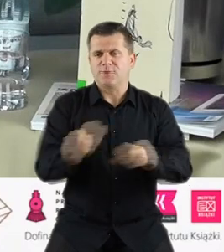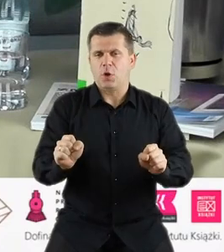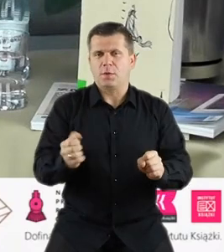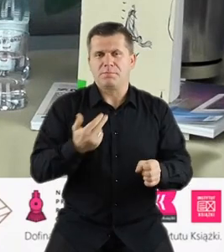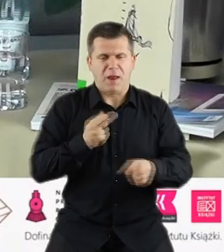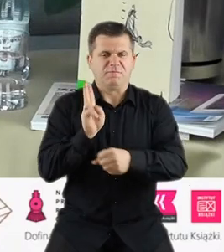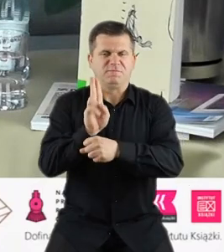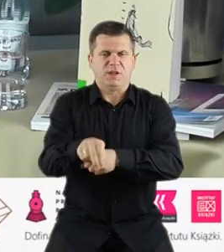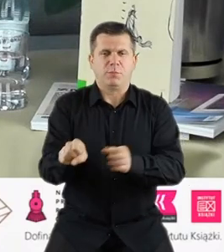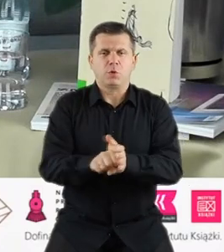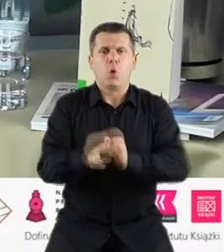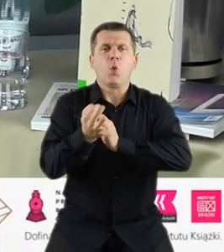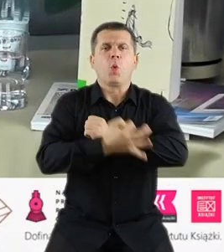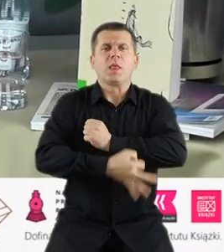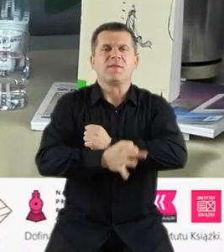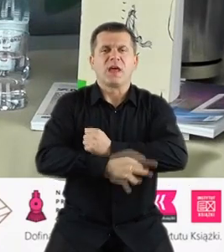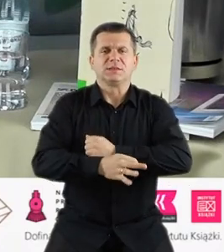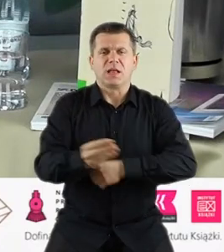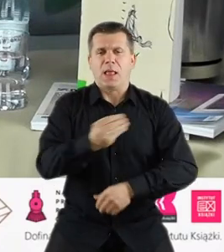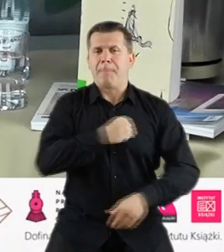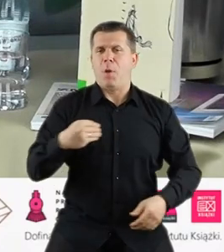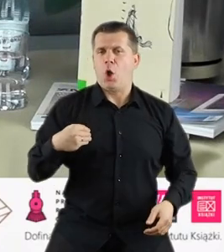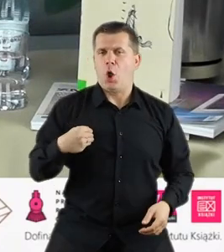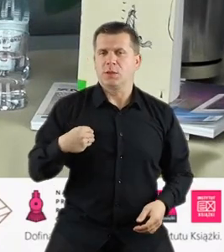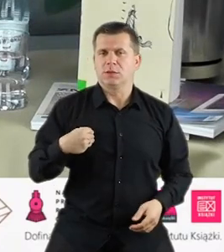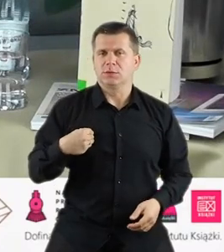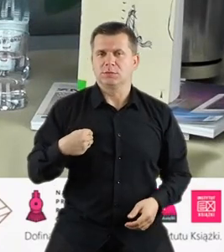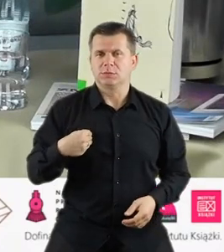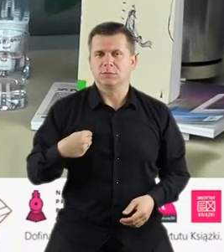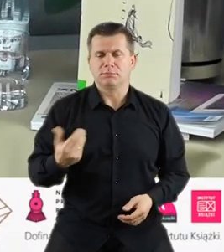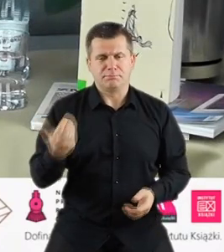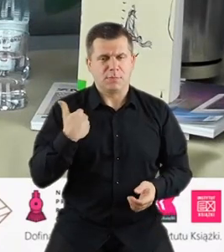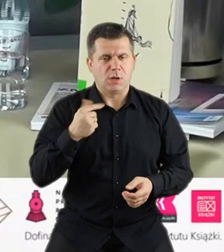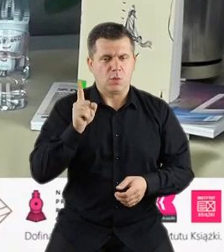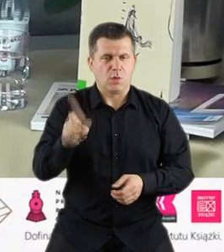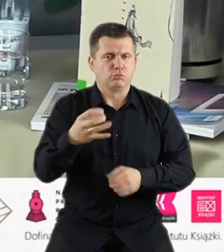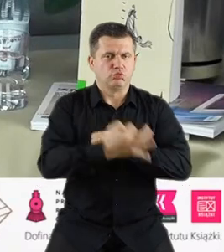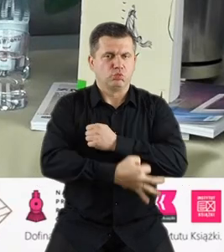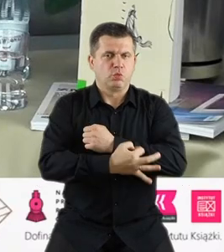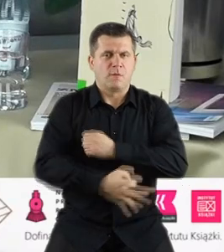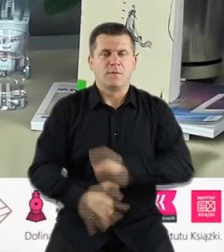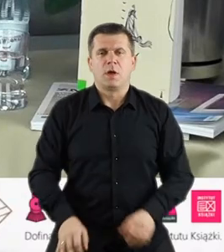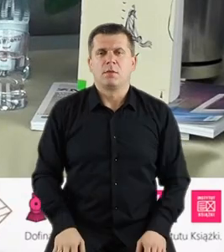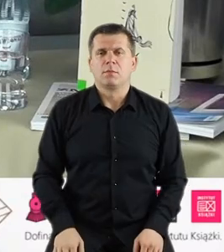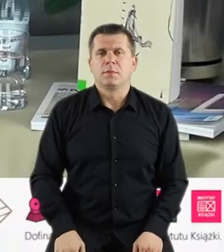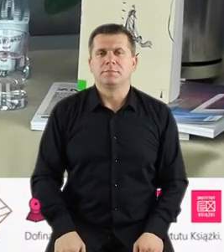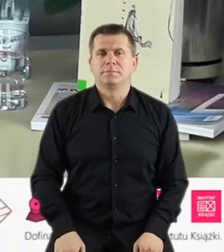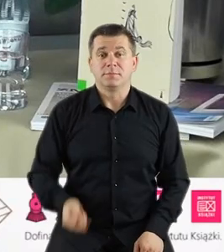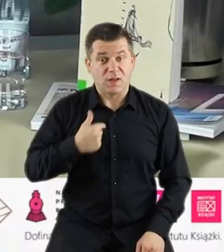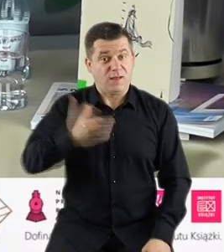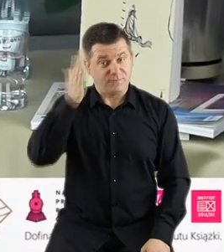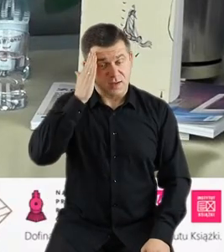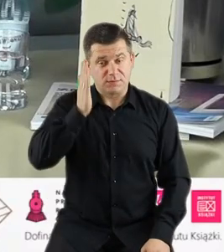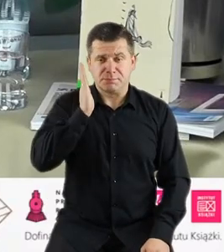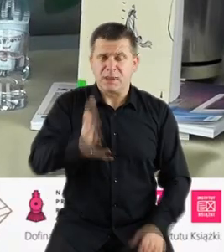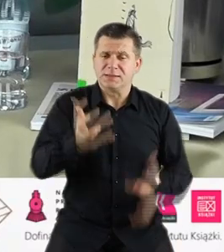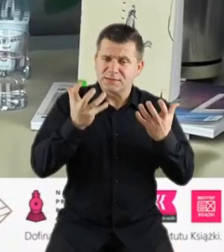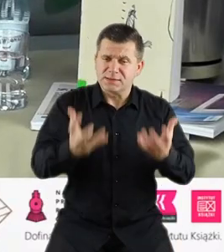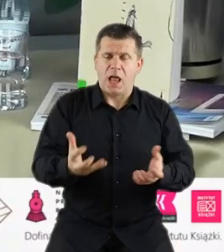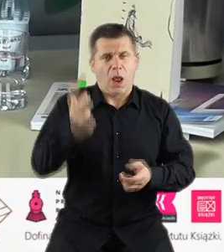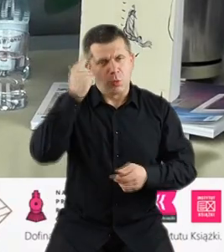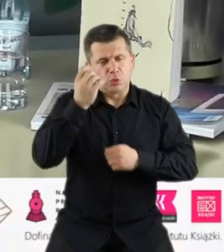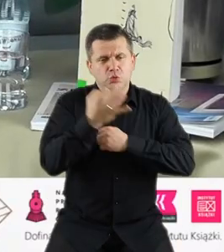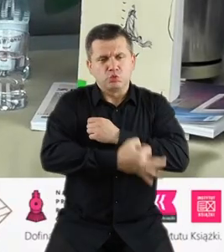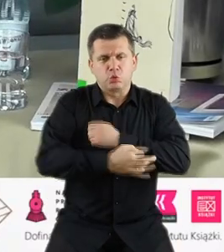wstęp na uniwersytet, na polonistykę i poszłam po prostu na tę polonistykę, ale wiedziałam, że będę chciała wziąć